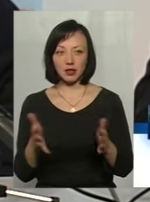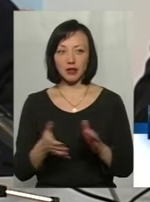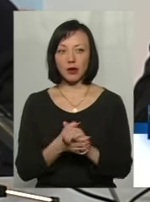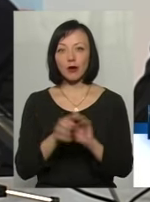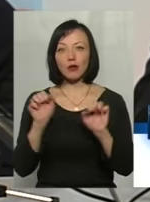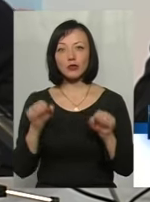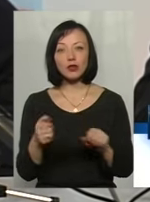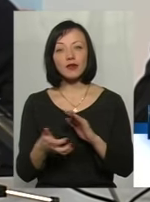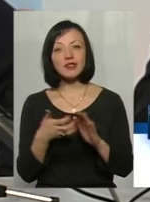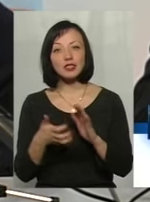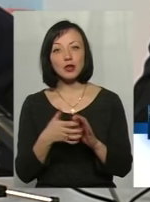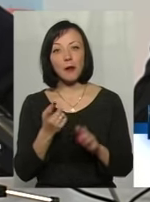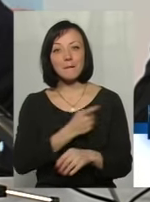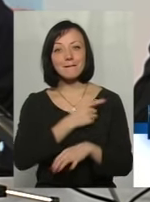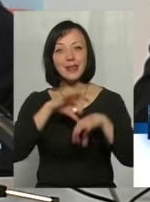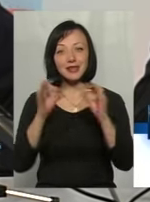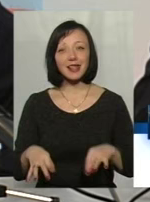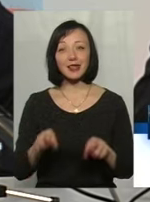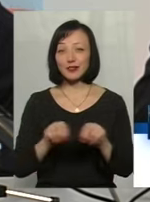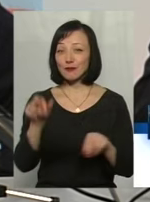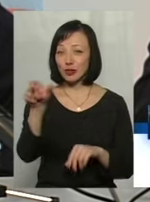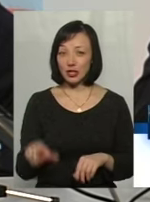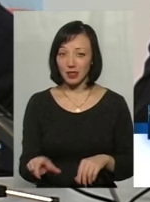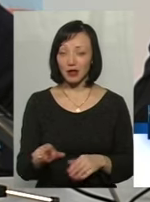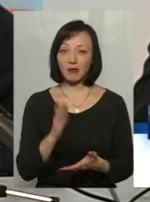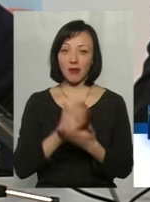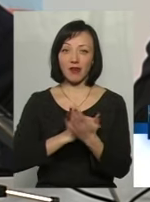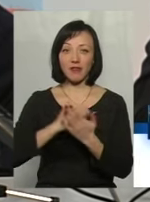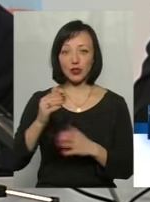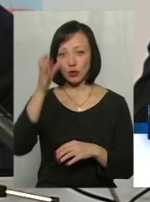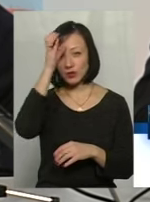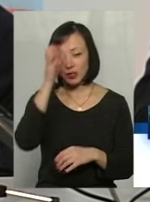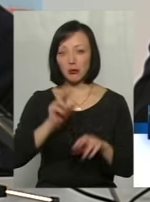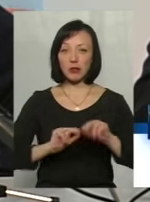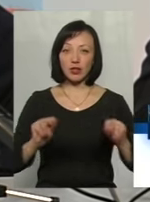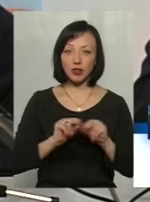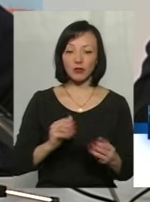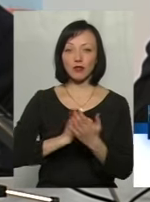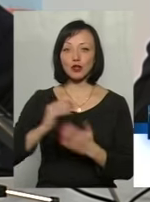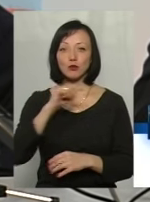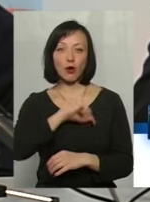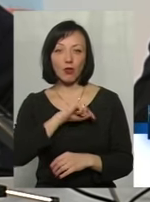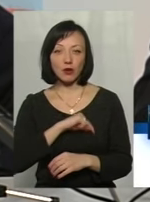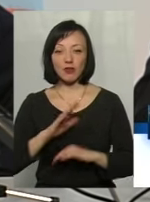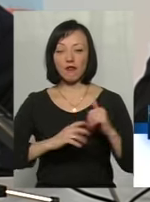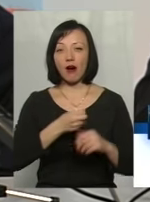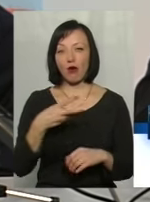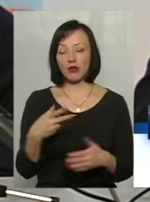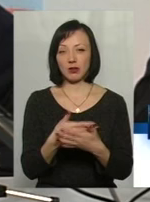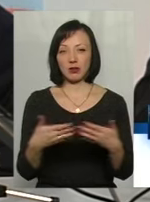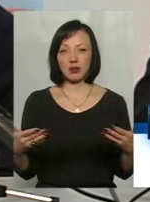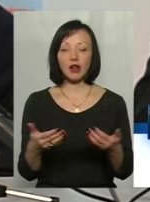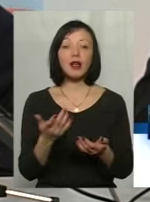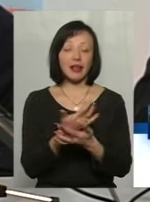Можливо, тут десь не вистачає майстерності цьому самому вчителю, який має вищу освіту педагогічну, вищу психологічну, фахову і так далі.